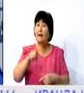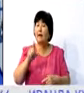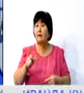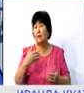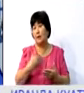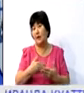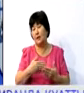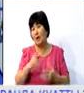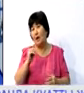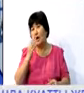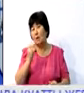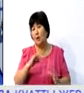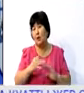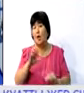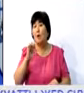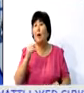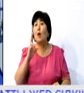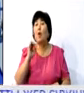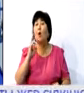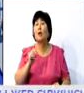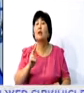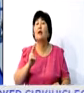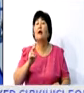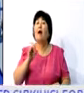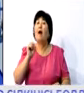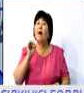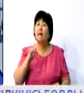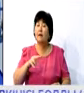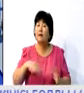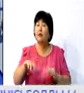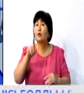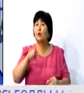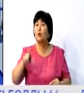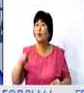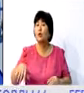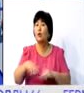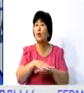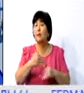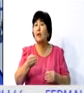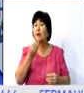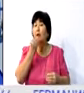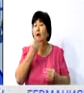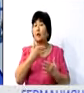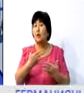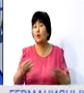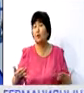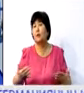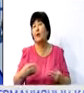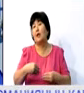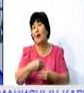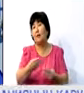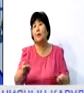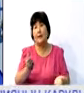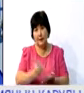жаңағы Қармақшы ауданы мен Байқоңыр қаласы Арал ауданының тұрғындарын барлық азық түлікпен сауда саттықпен қамтамасыз